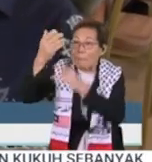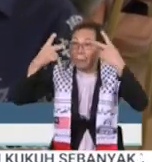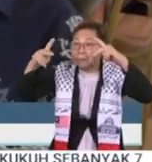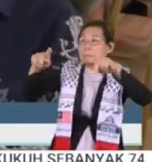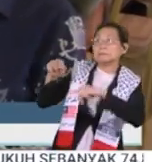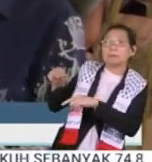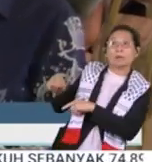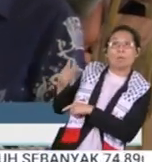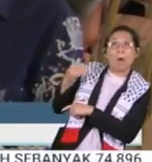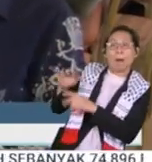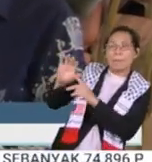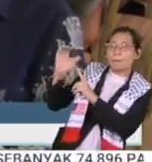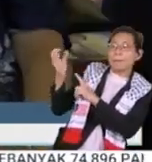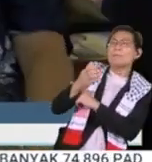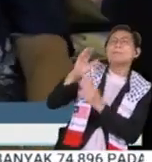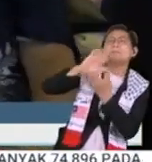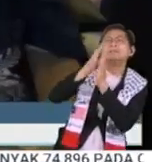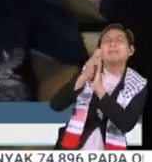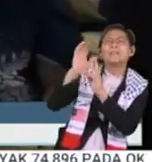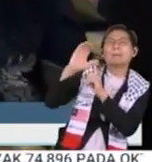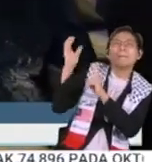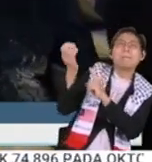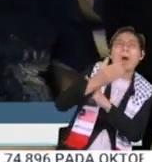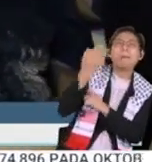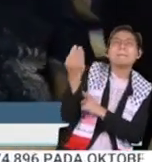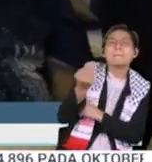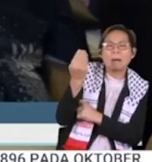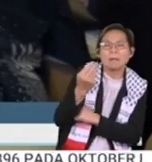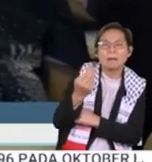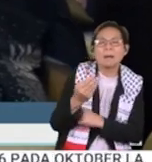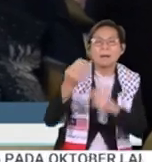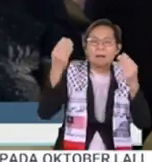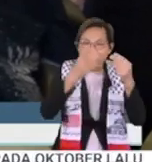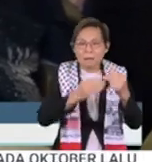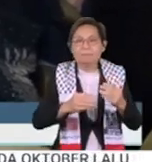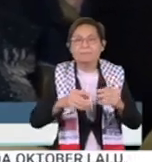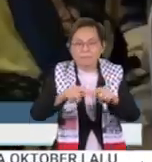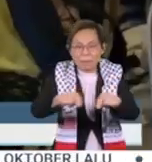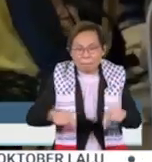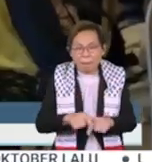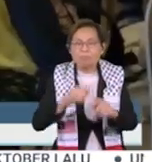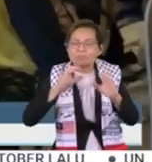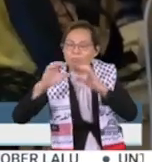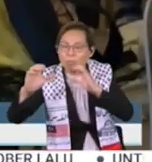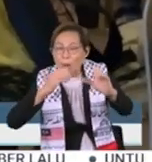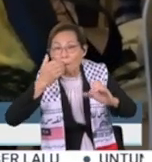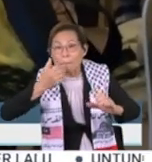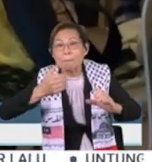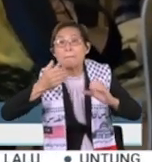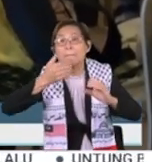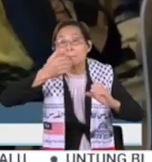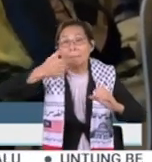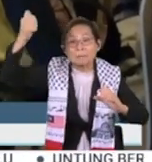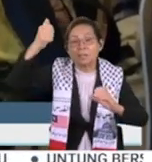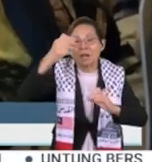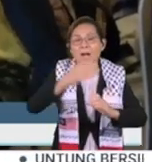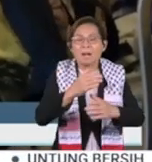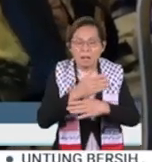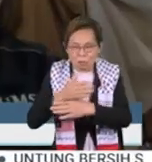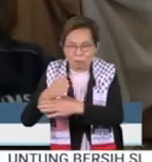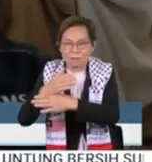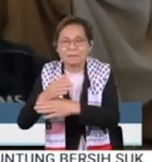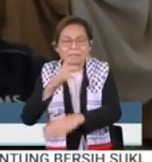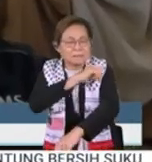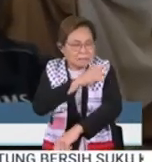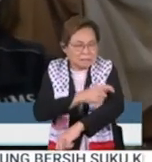ini bertujuan membudayakan majlis akademik selain platform komunikasi yang berkesan menerusi perkongsian pengalaman tenaga